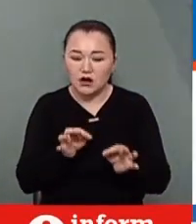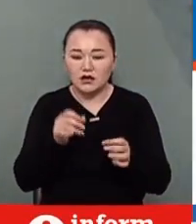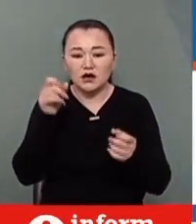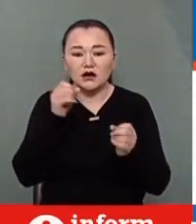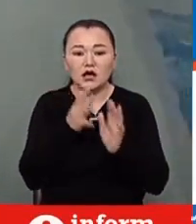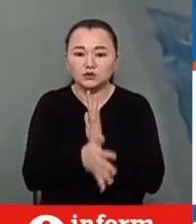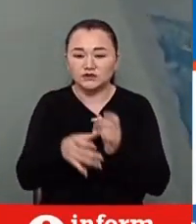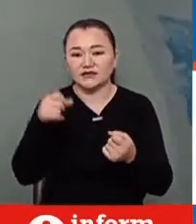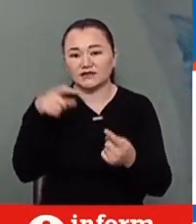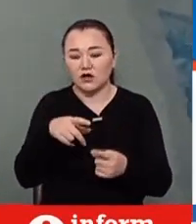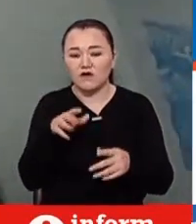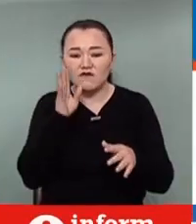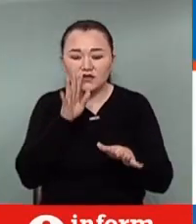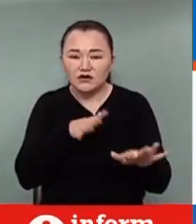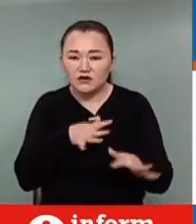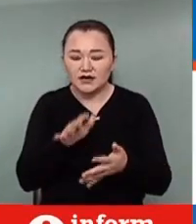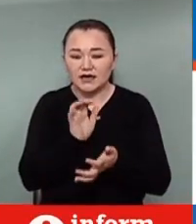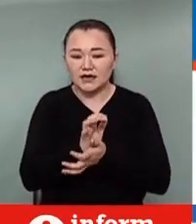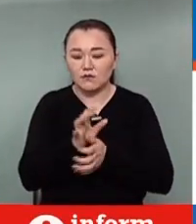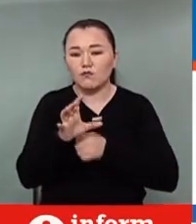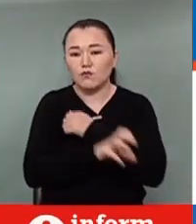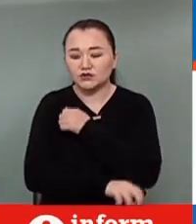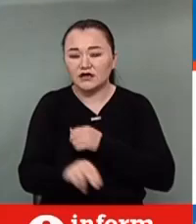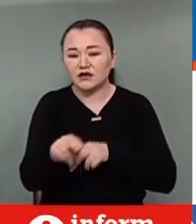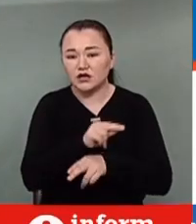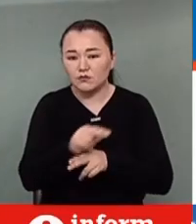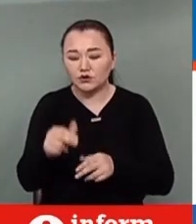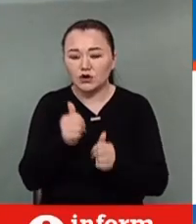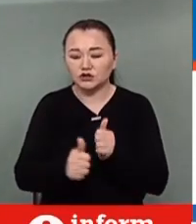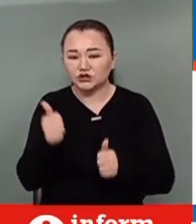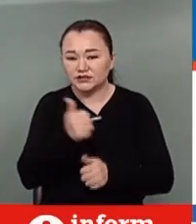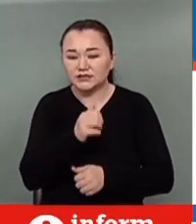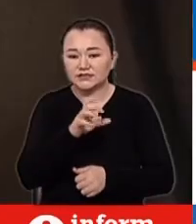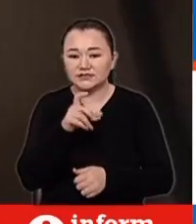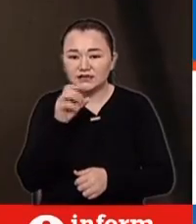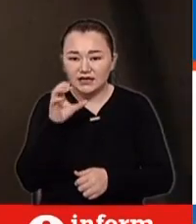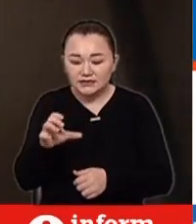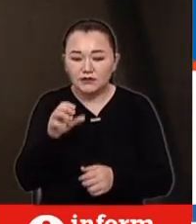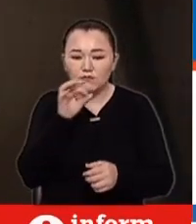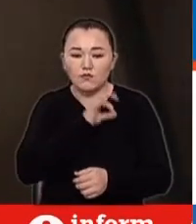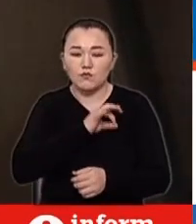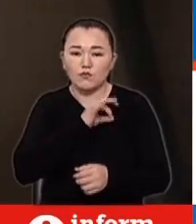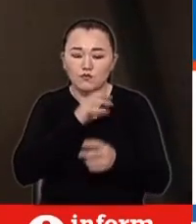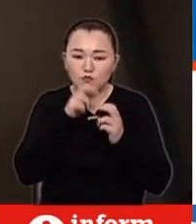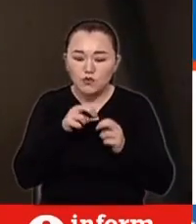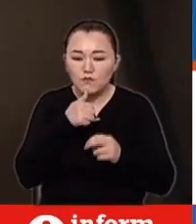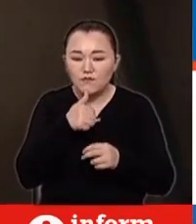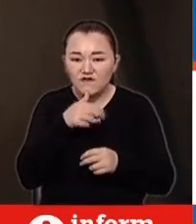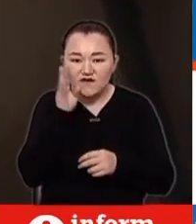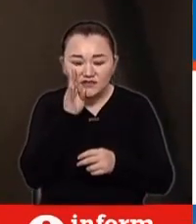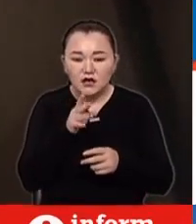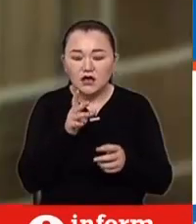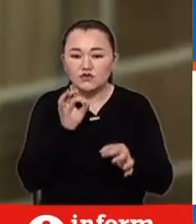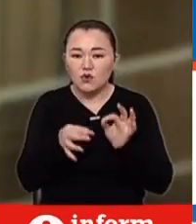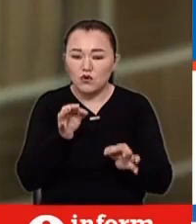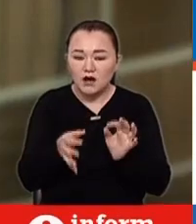А мутная вода бывает только после работ на водопроводе. Еженедельно службы СС берутся пробы воды, и отклонения от нормативов,